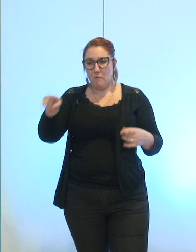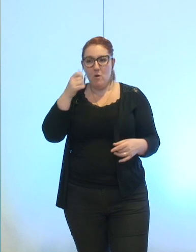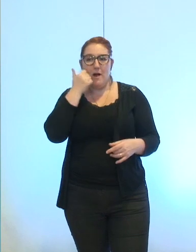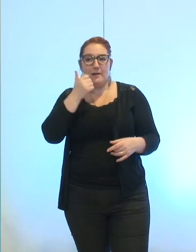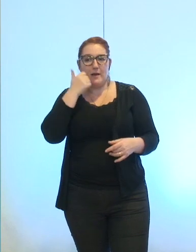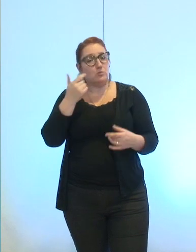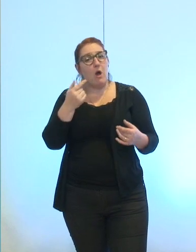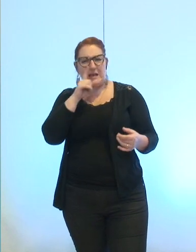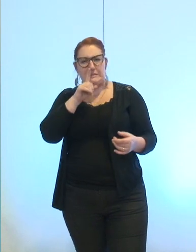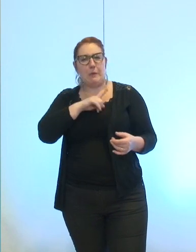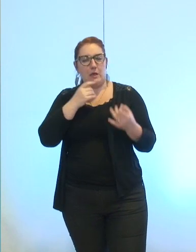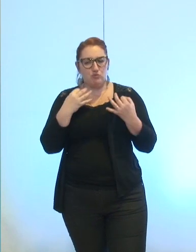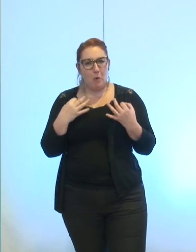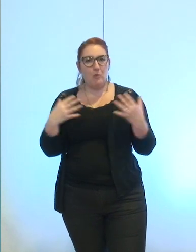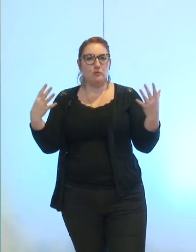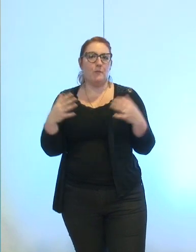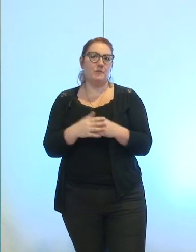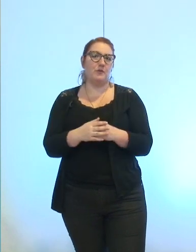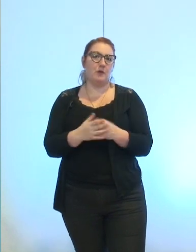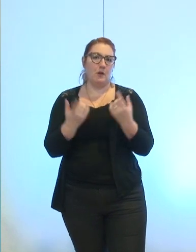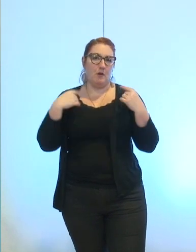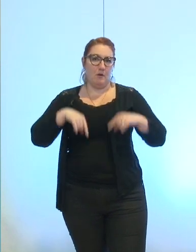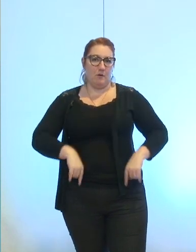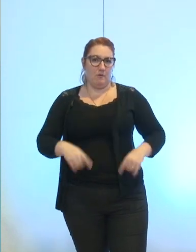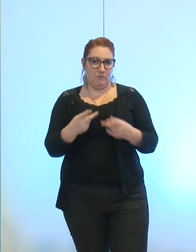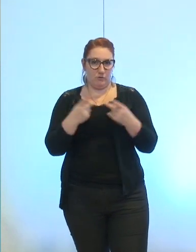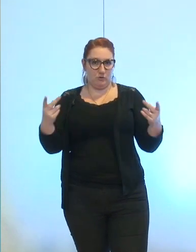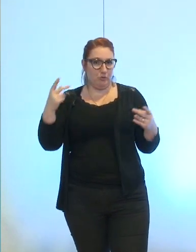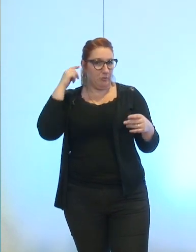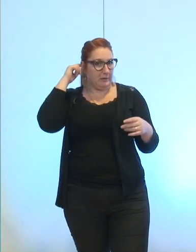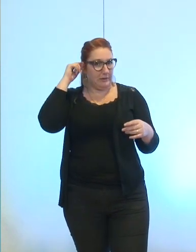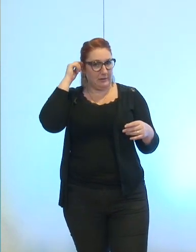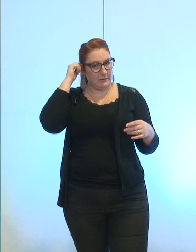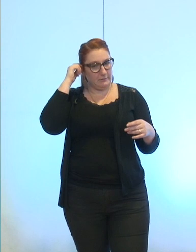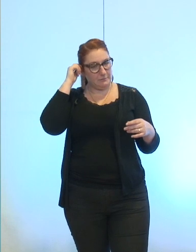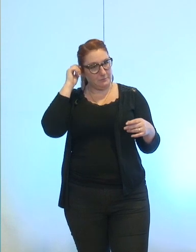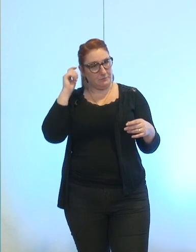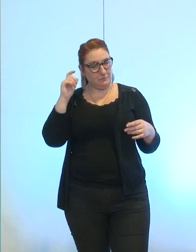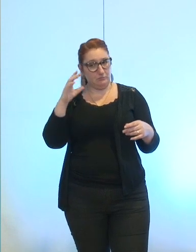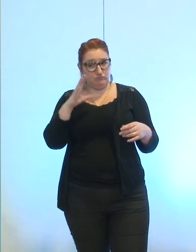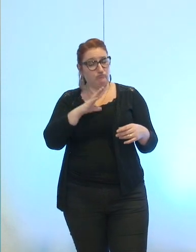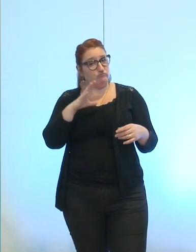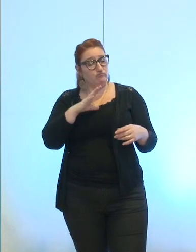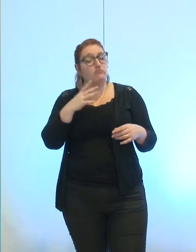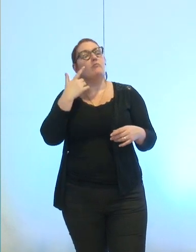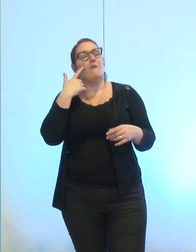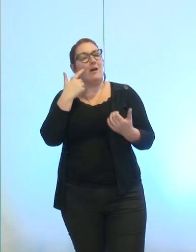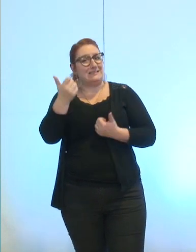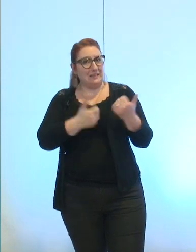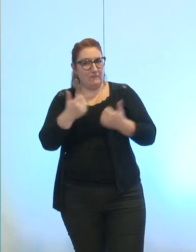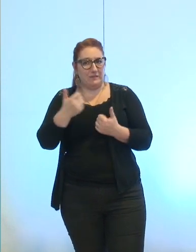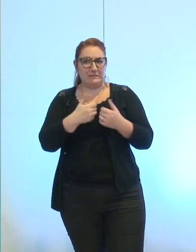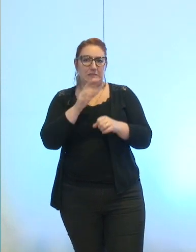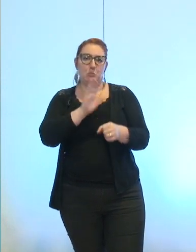agace donc existe dans la fonction publique notamment vous le verrez dans les services de ramassage